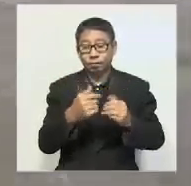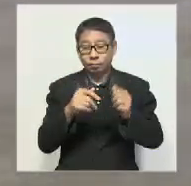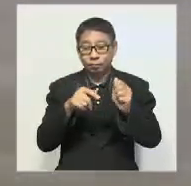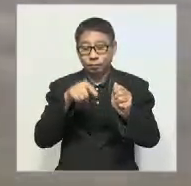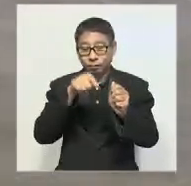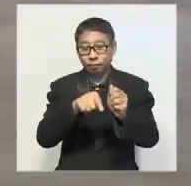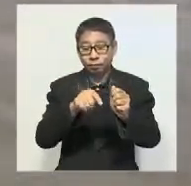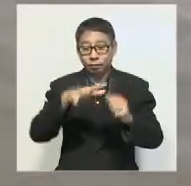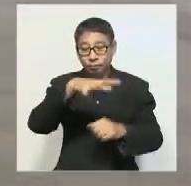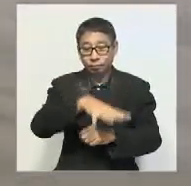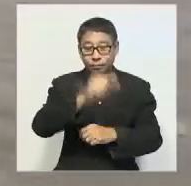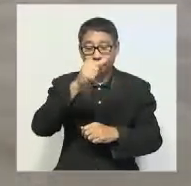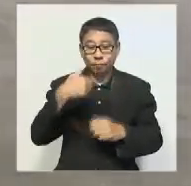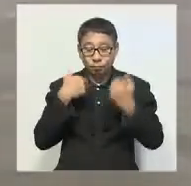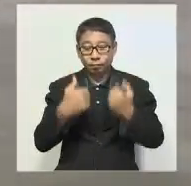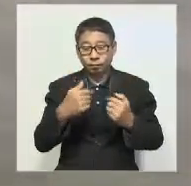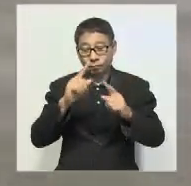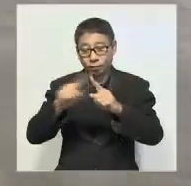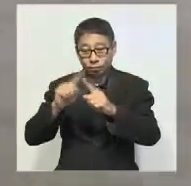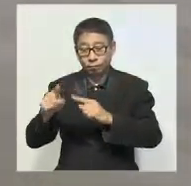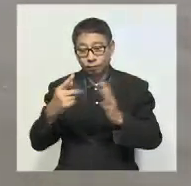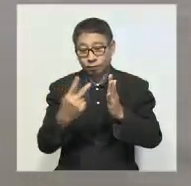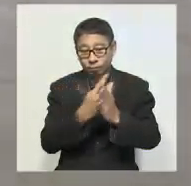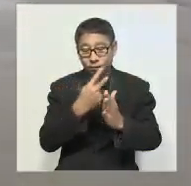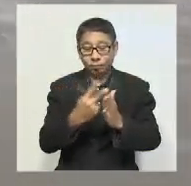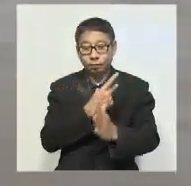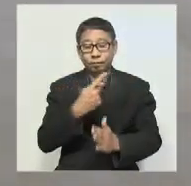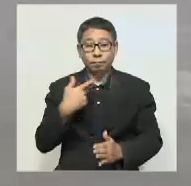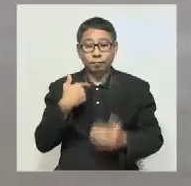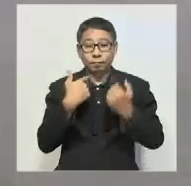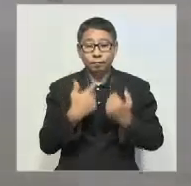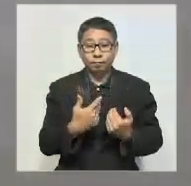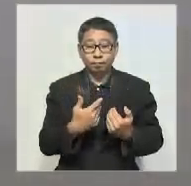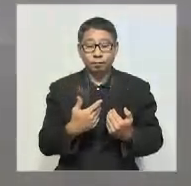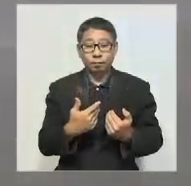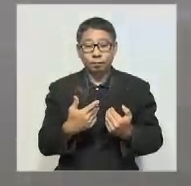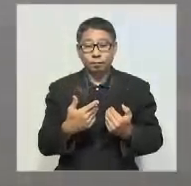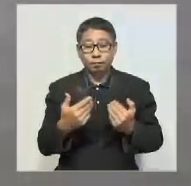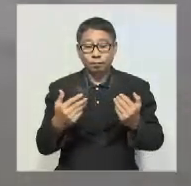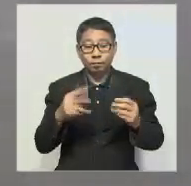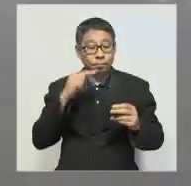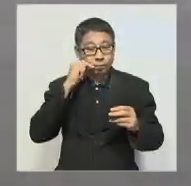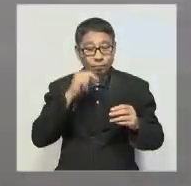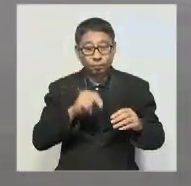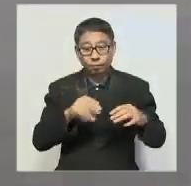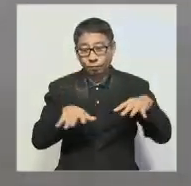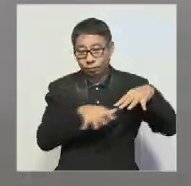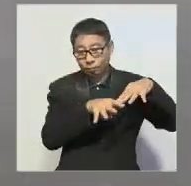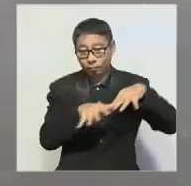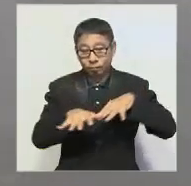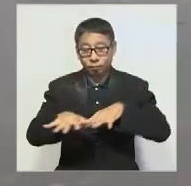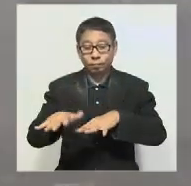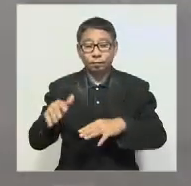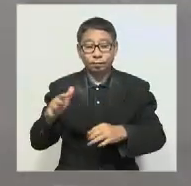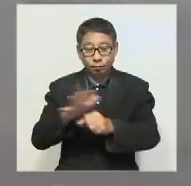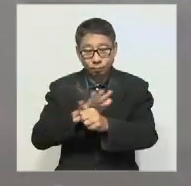ซโยกอำเภอเมืองอำเภอท่าม่วงและอำเภอท่ามะกาของจังหวัดกาญจนบุรีนะครับก็น้ำเนี่ยน่าจะค่อนข้างที่จะพอส